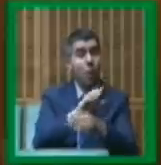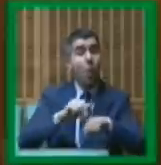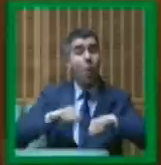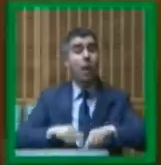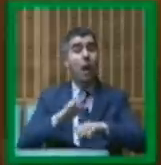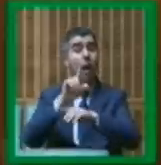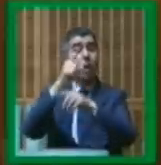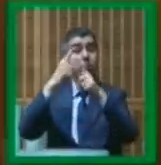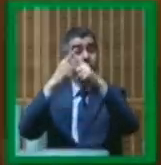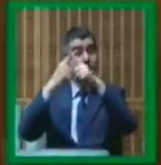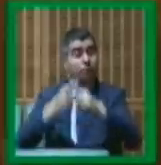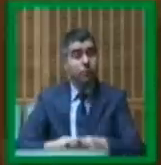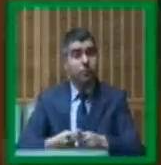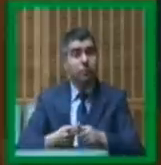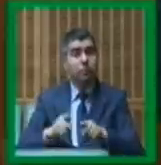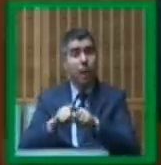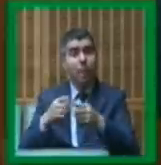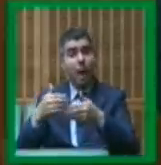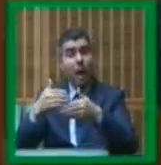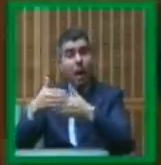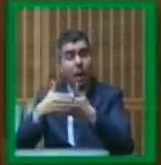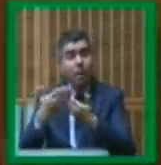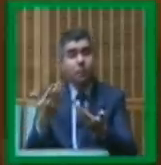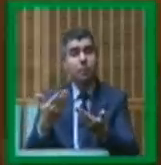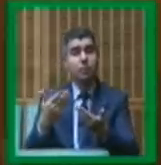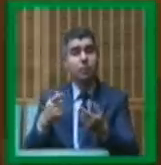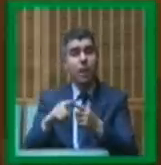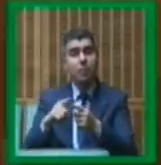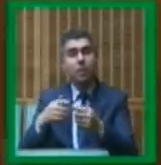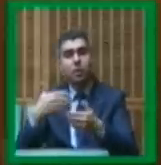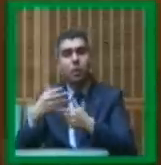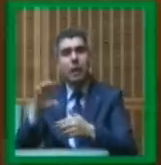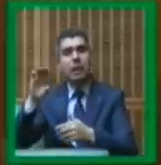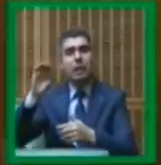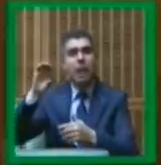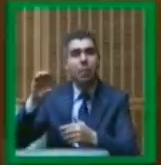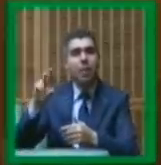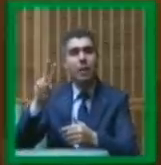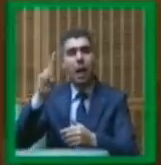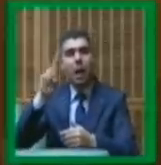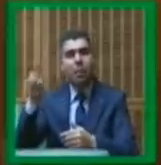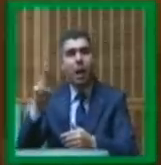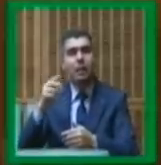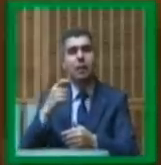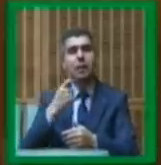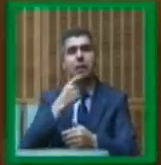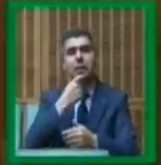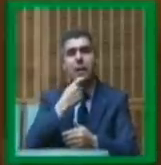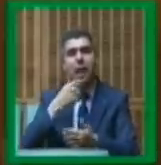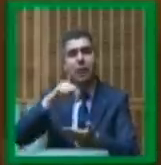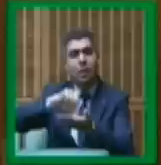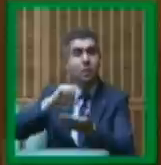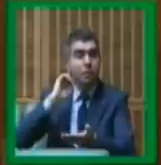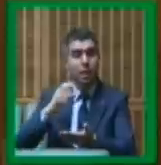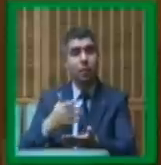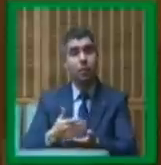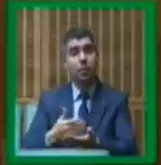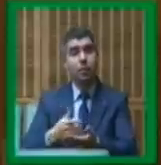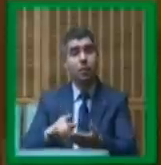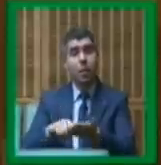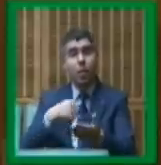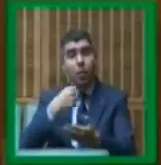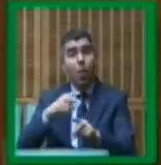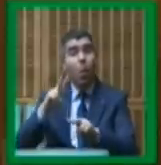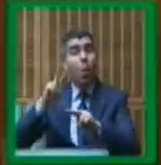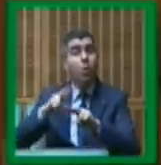كتقول هذه الوثيقة؟ إلا درنا مقارنة على سبيل المثال بين جهة الدار البيضاء الكبرى، جهة الرباط، وجهة تاج الحسيمة تاونات، المواطن في جهة